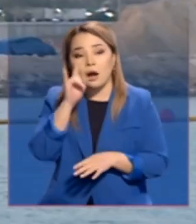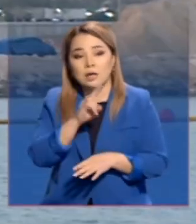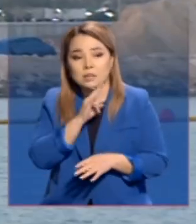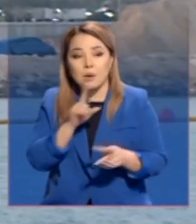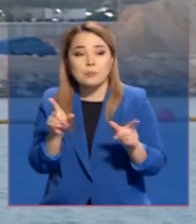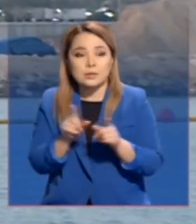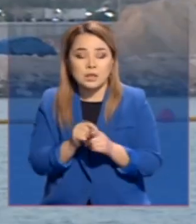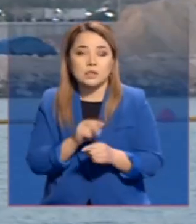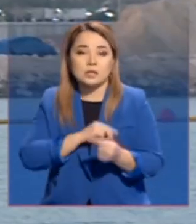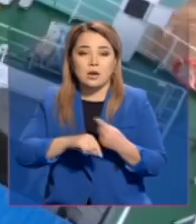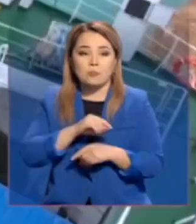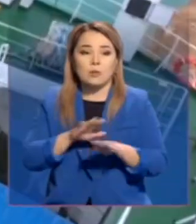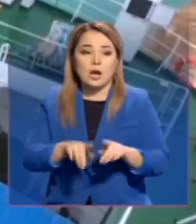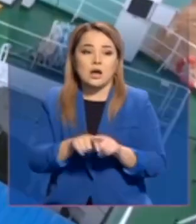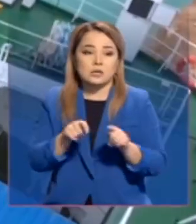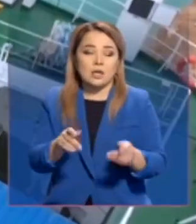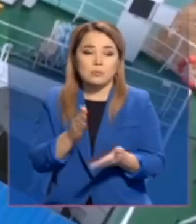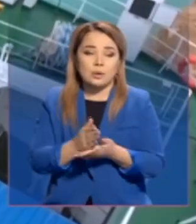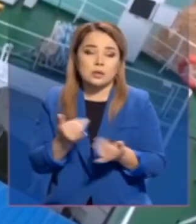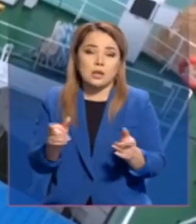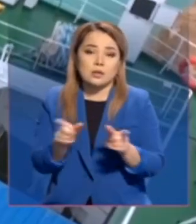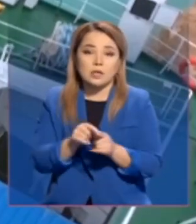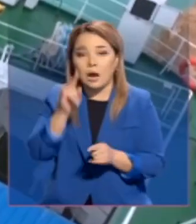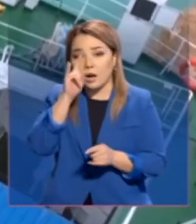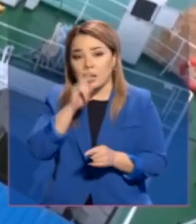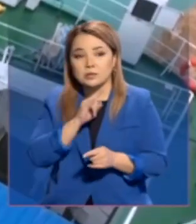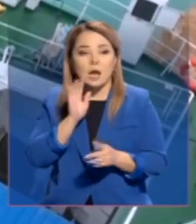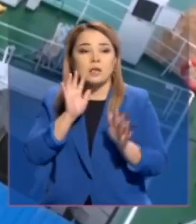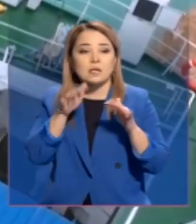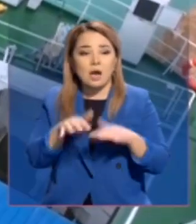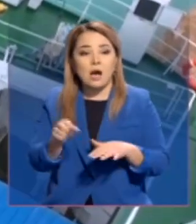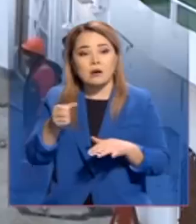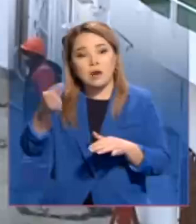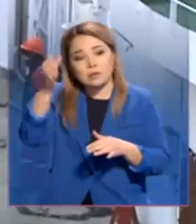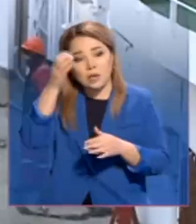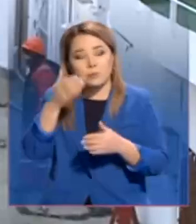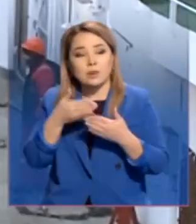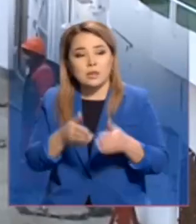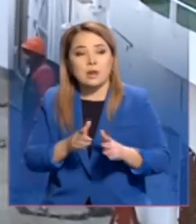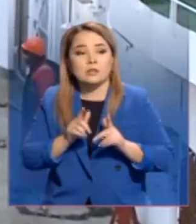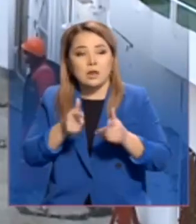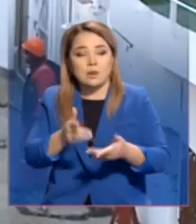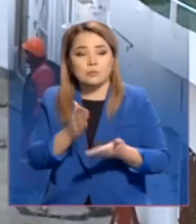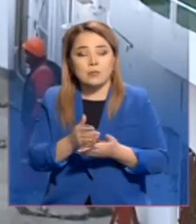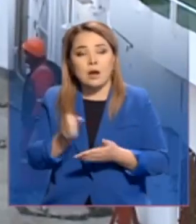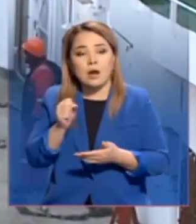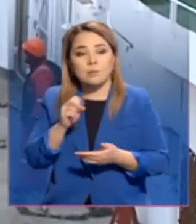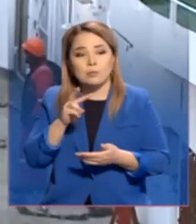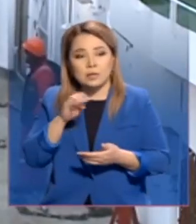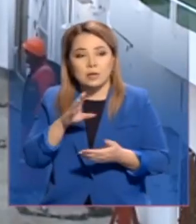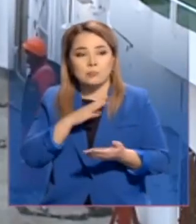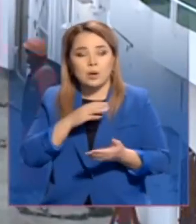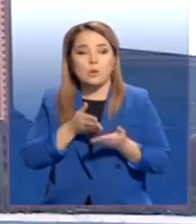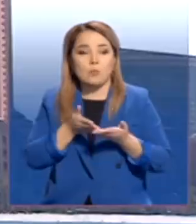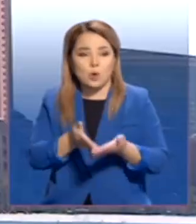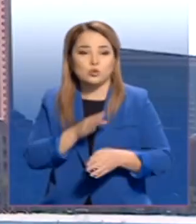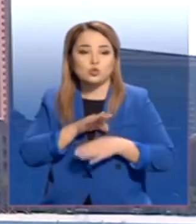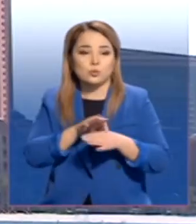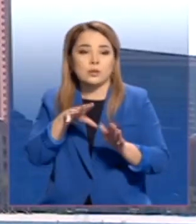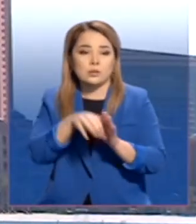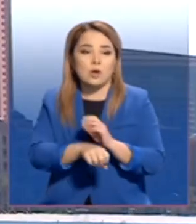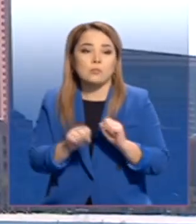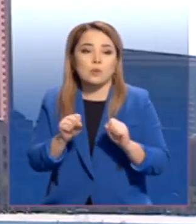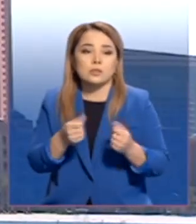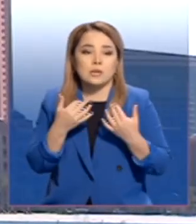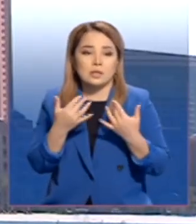бірлесіп кәсіпорын ашады. Сонымен бірге Қазақстандағы теңіз академиясының түлектері енді әмірліктер порттарында жұмыс істей алады.